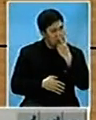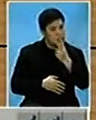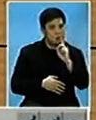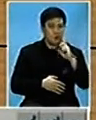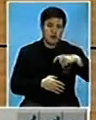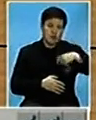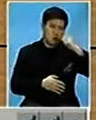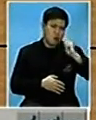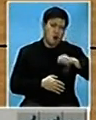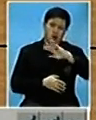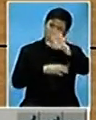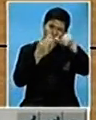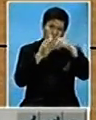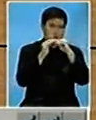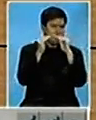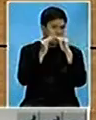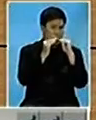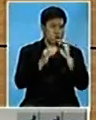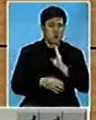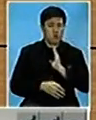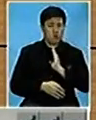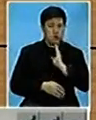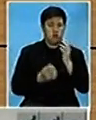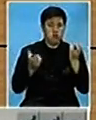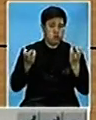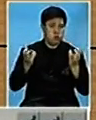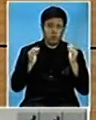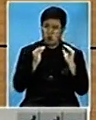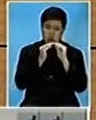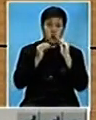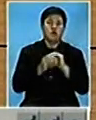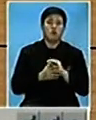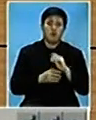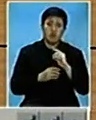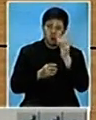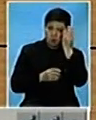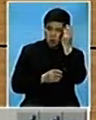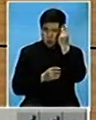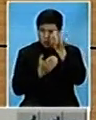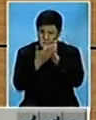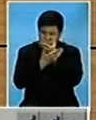าลทุกศาลเป็นธรรมเป็นกลางและวินิจฉัยด้วยความเที่ยงธรรม